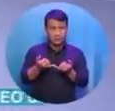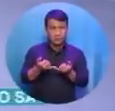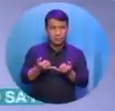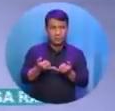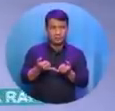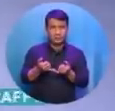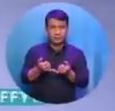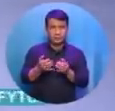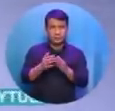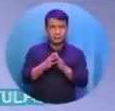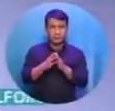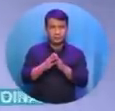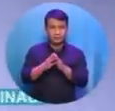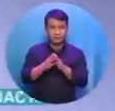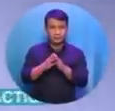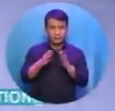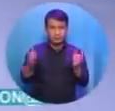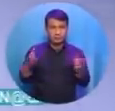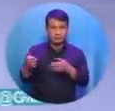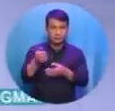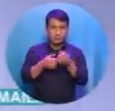na tayo sa ating tinatawag na random.